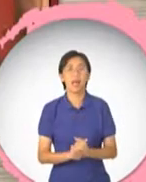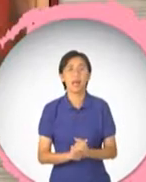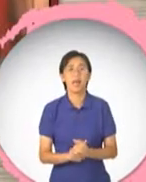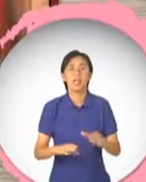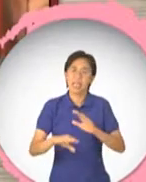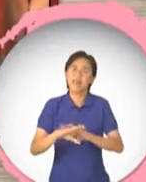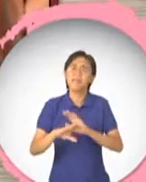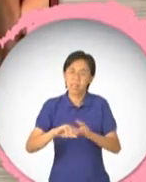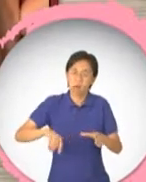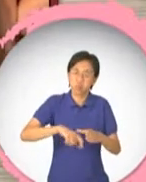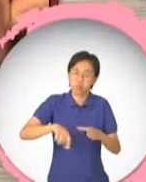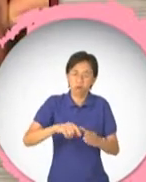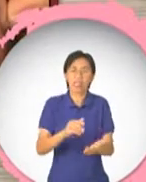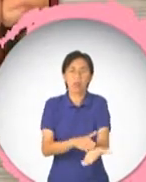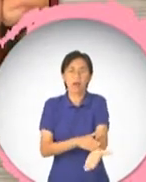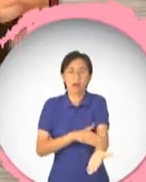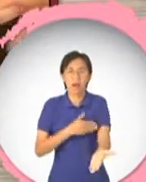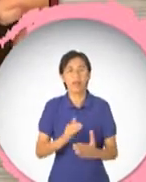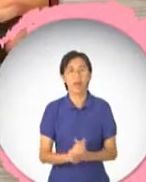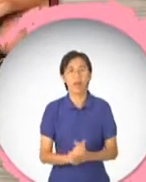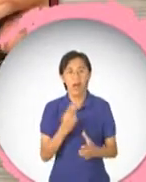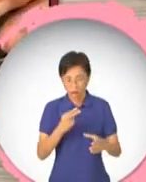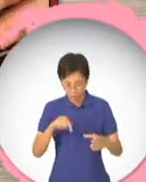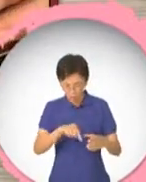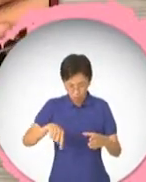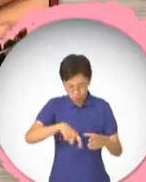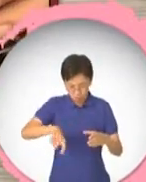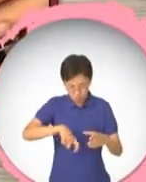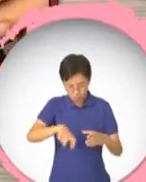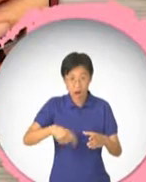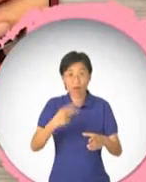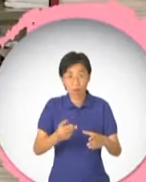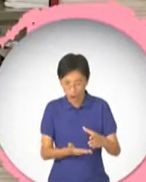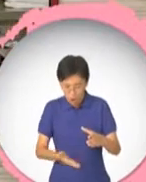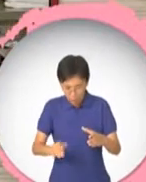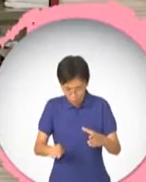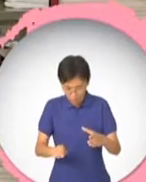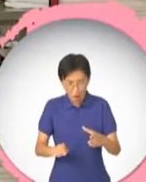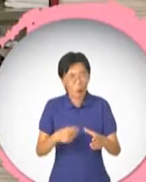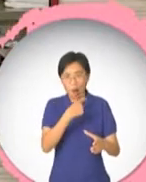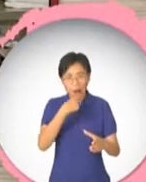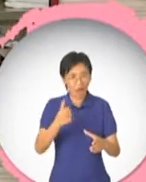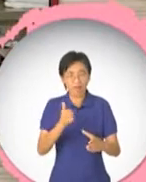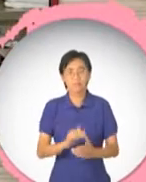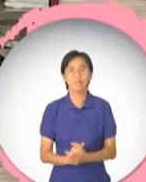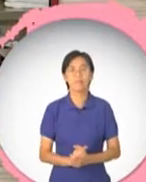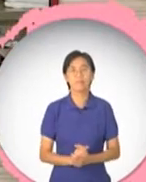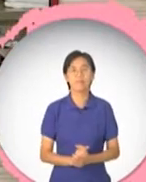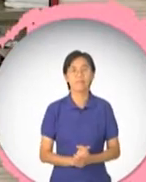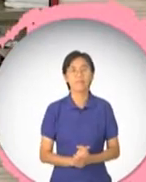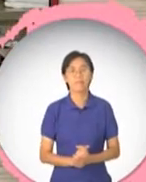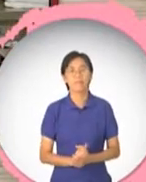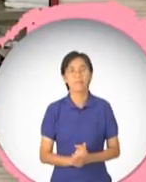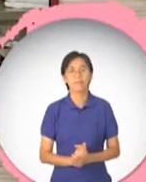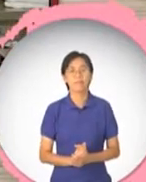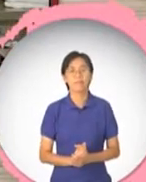คะ โอ้โหนี่รู้สึกว่าเนื้อเนียนแล้วก็ก้นอ่างเกลี้ยงเลย ค่ะอันนี้เดี๋ยวเราก็ลองขึ